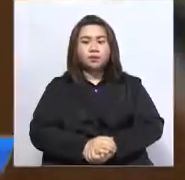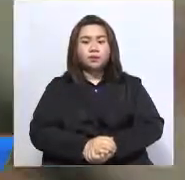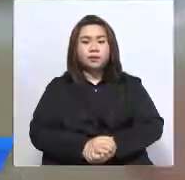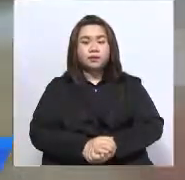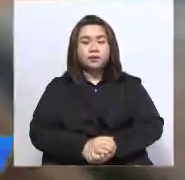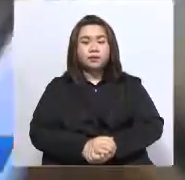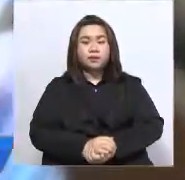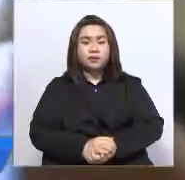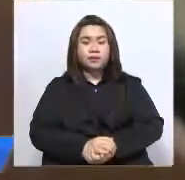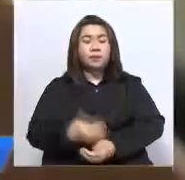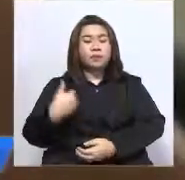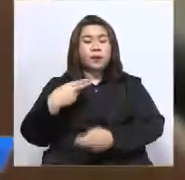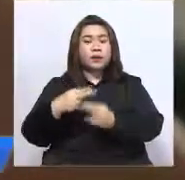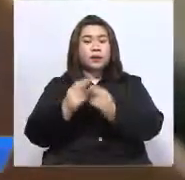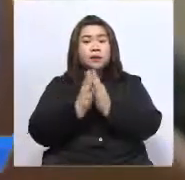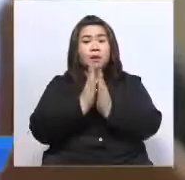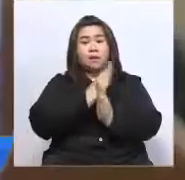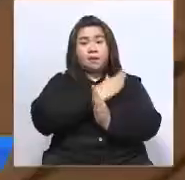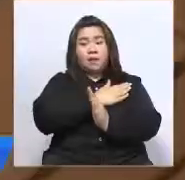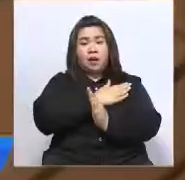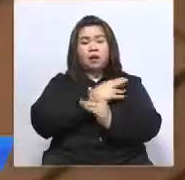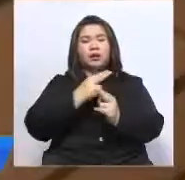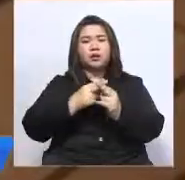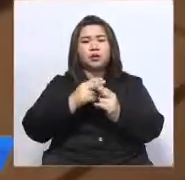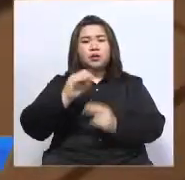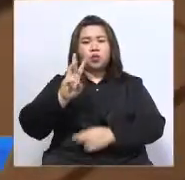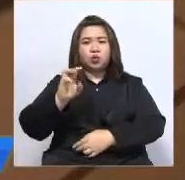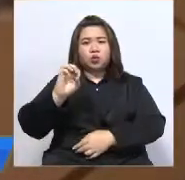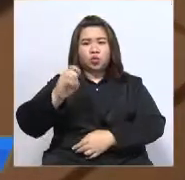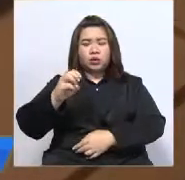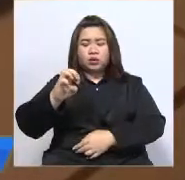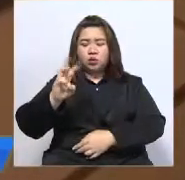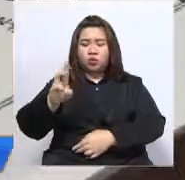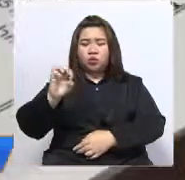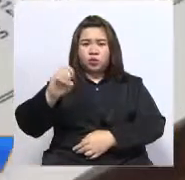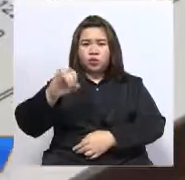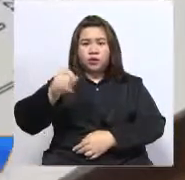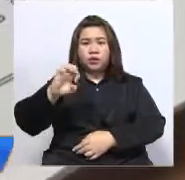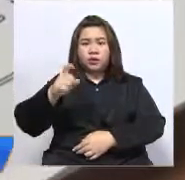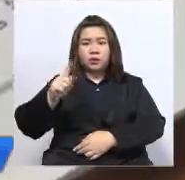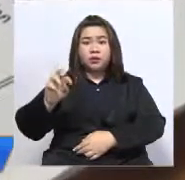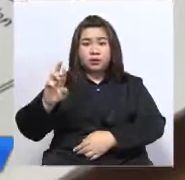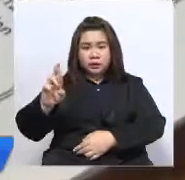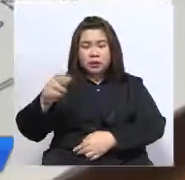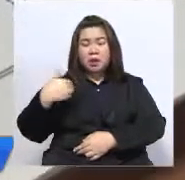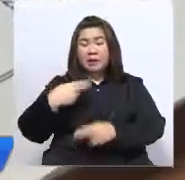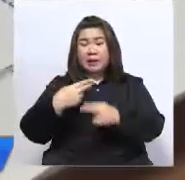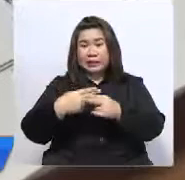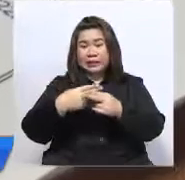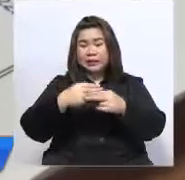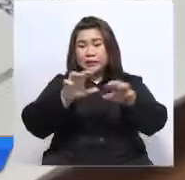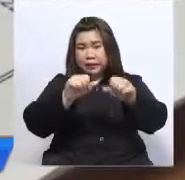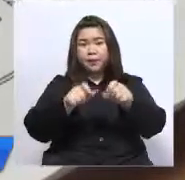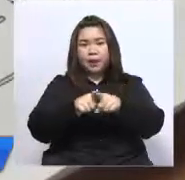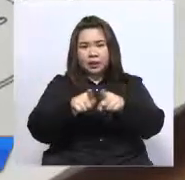ส่วนพระวิจิตรธรรมาภรณ์หรือว่าเจ้าคุณเธอนะคะหนึ่งในพระที่ถูกออกหมายจับนั้นขณะนี้ค่ะก